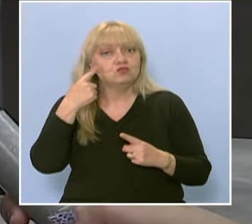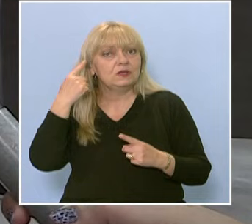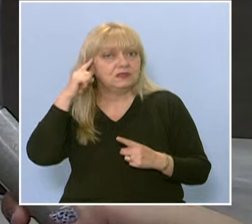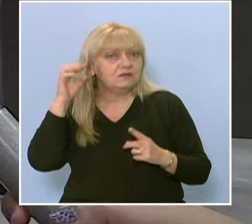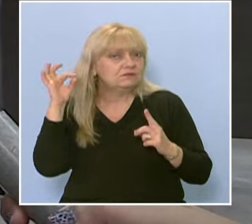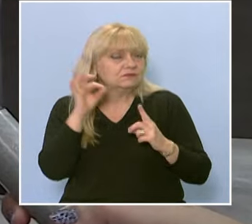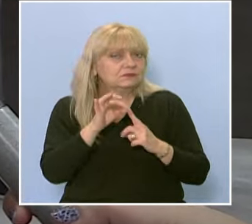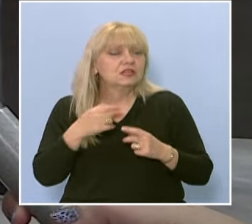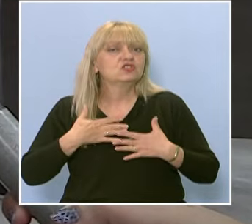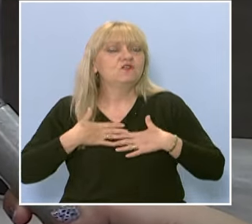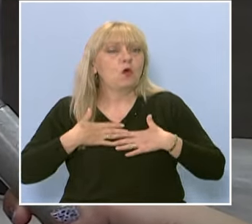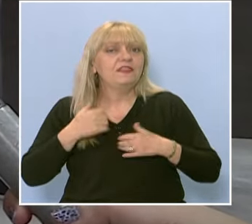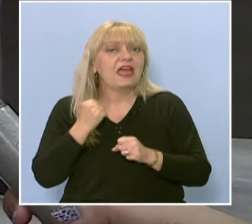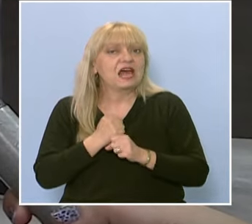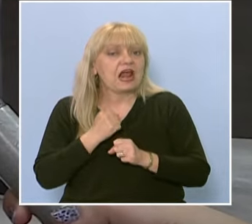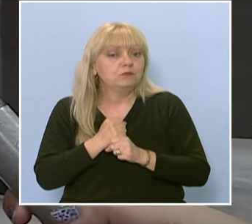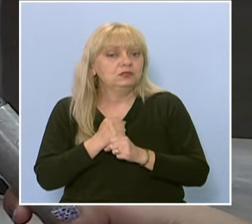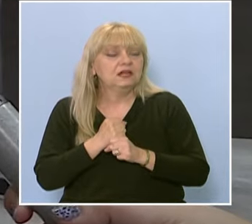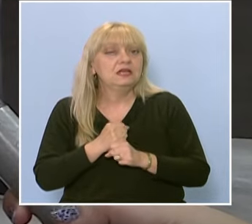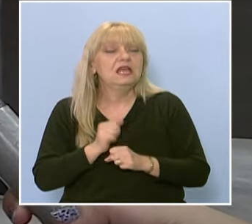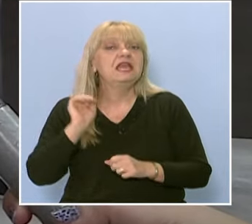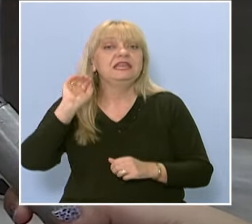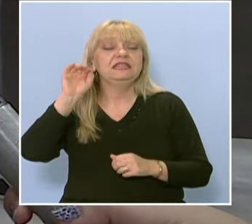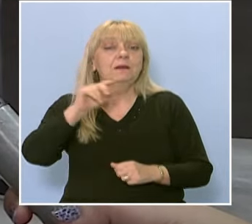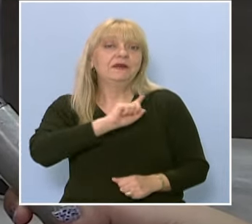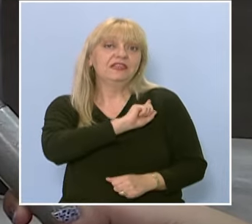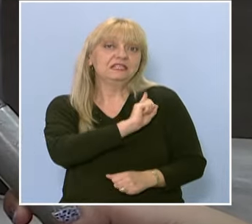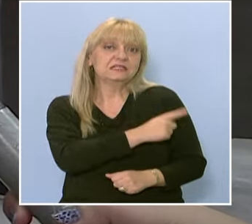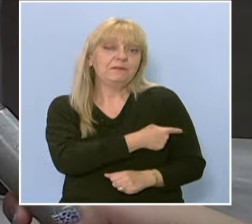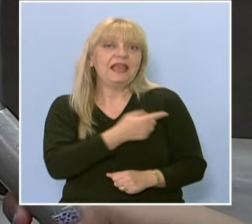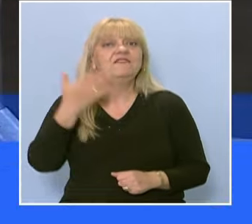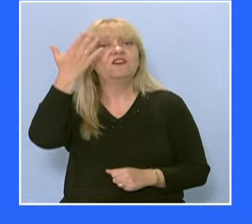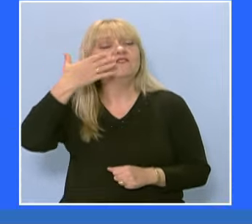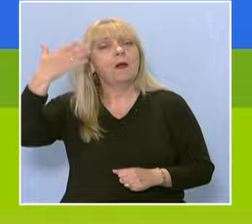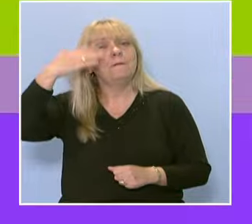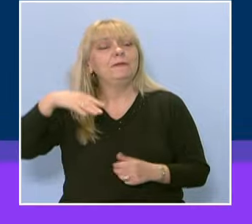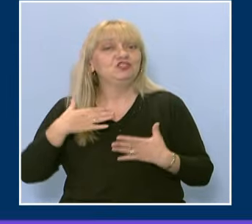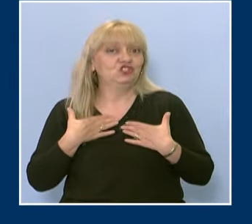върху своята работа и да бъдат смели в мечтите си.